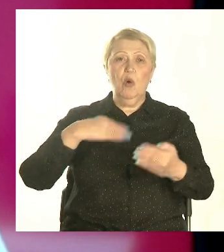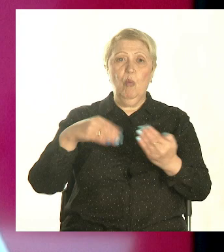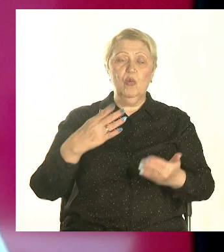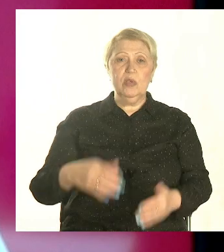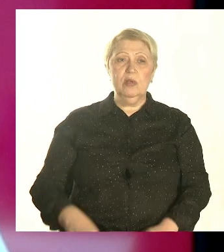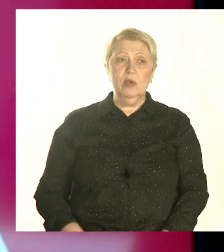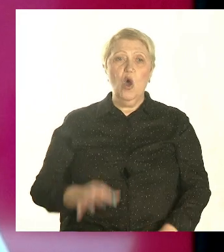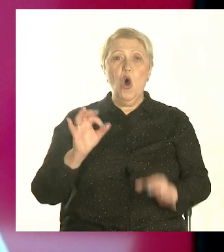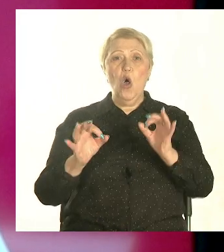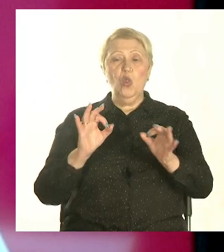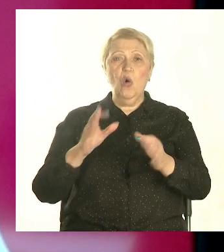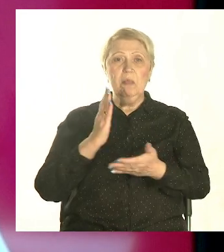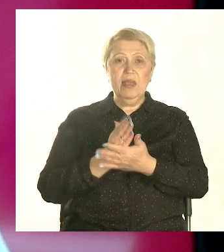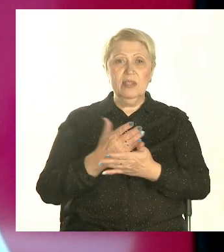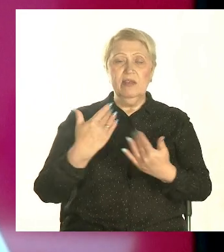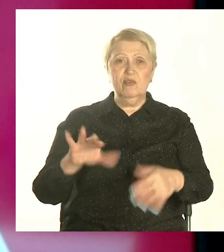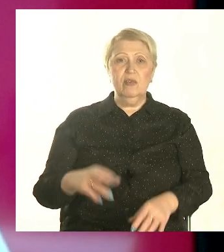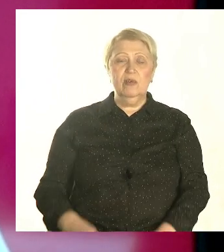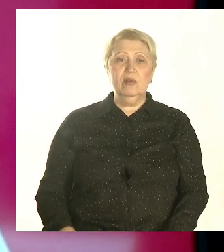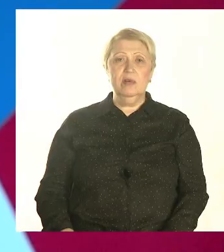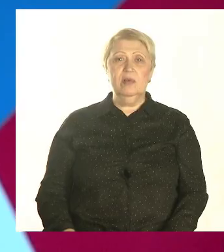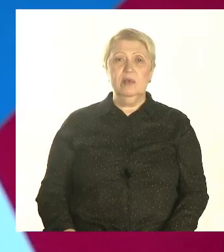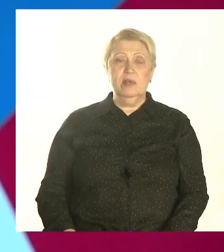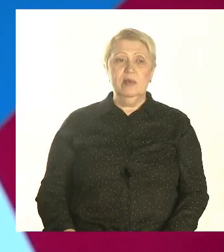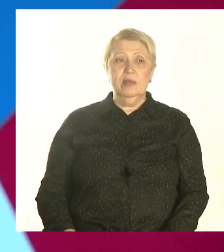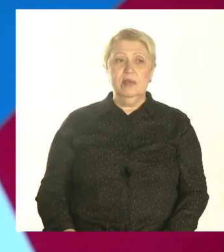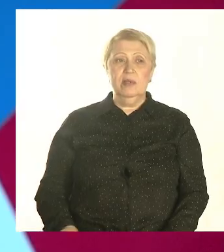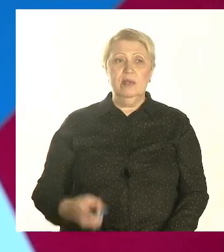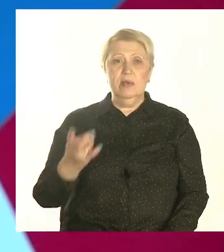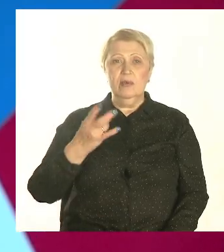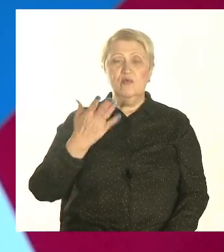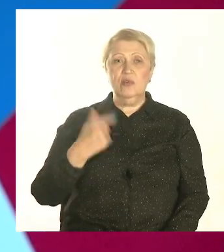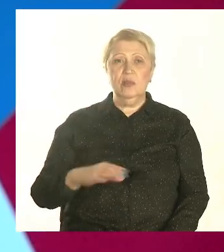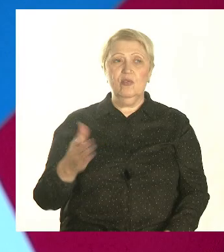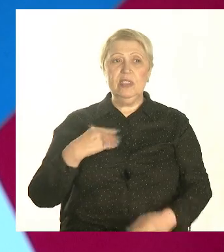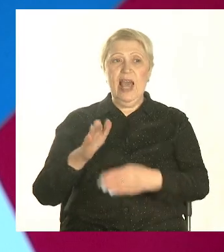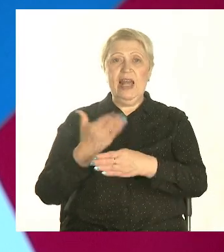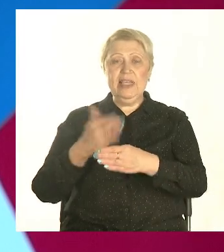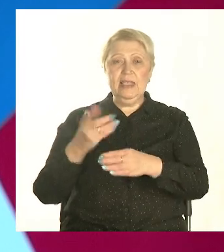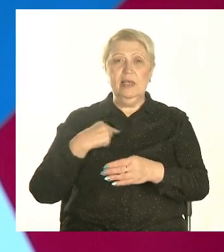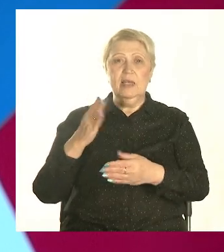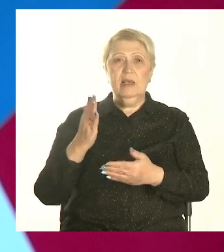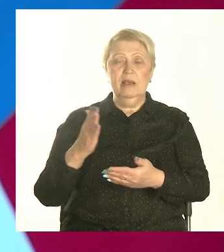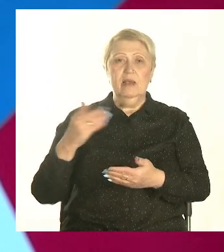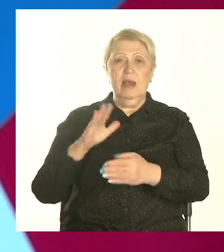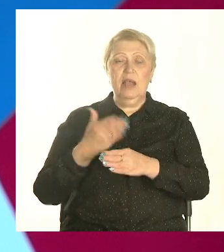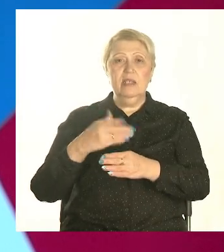Норма То есть, чтобы отбивать пятерочку, будьте любезны, мусорите больше. Осуществляйте раздельный